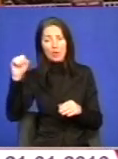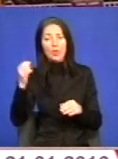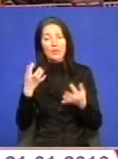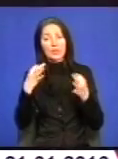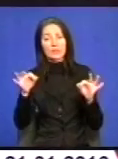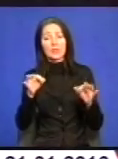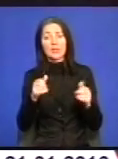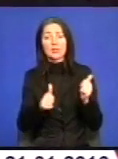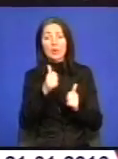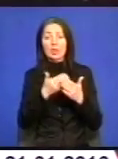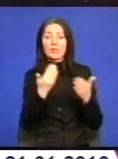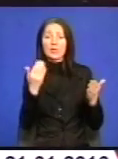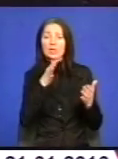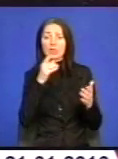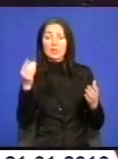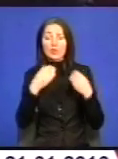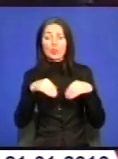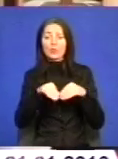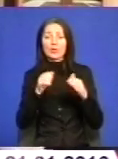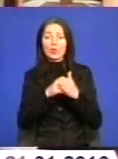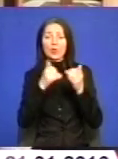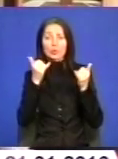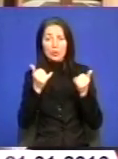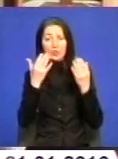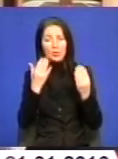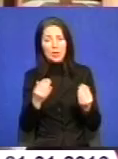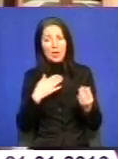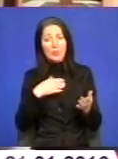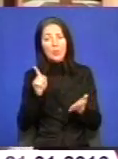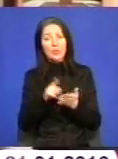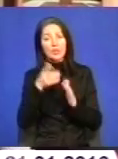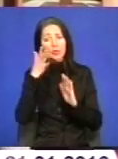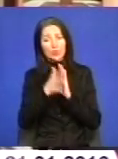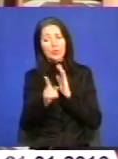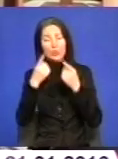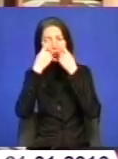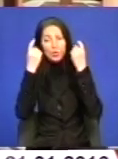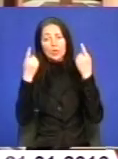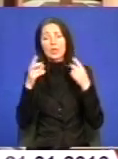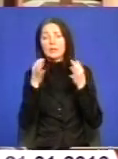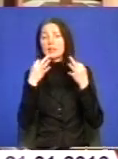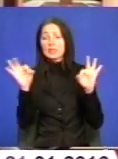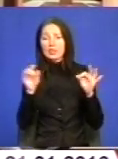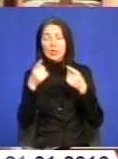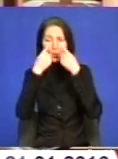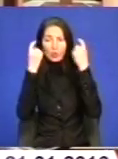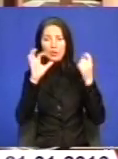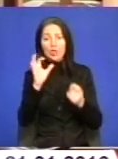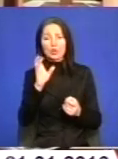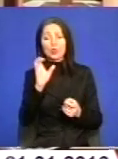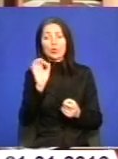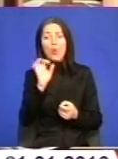Соборності і аж до сьогодні. Ми повинні всі зрозуміти, що проголошення незалежності чи проголошення Соборності – це